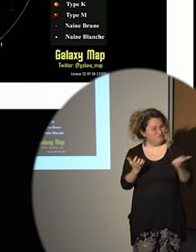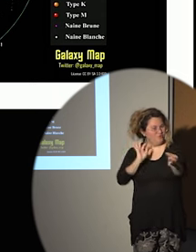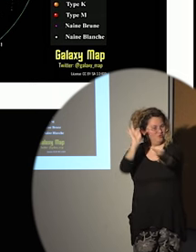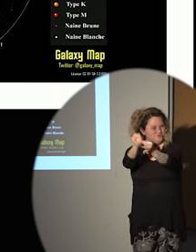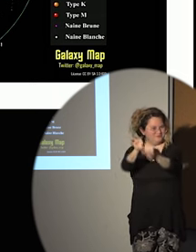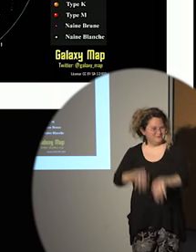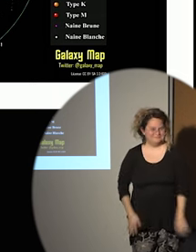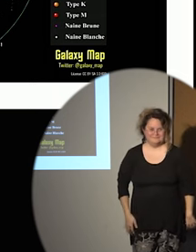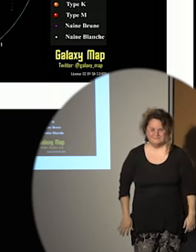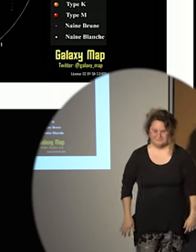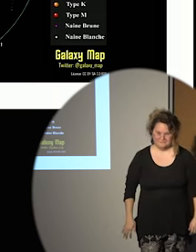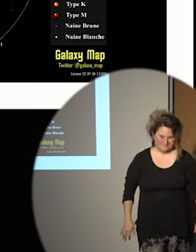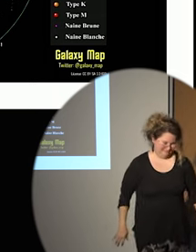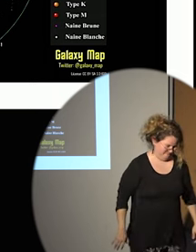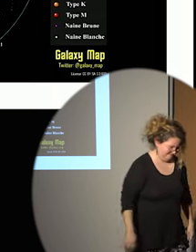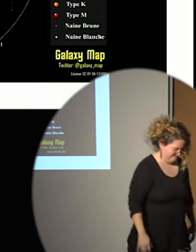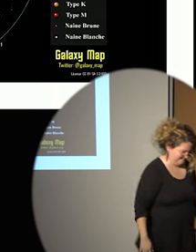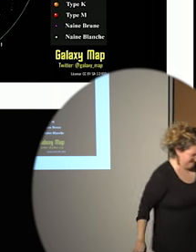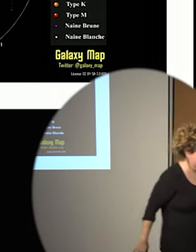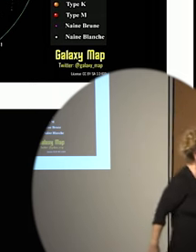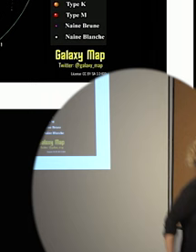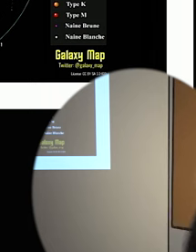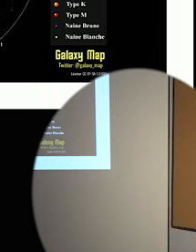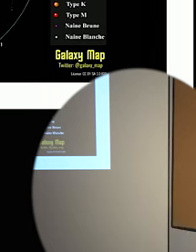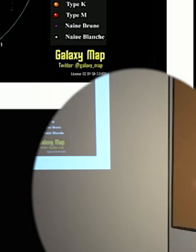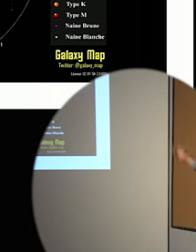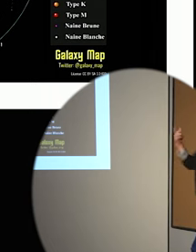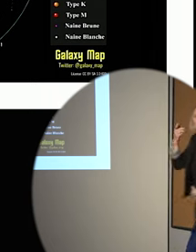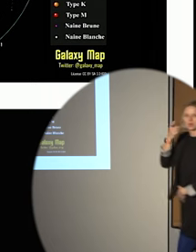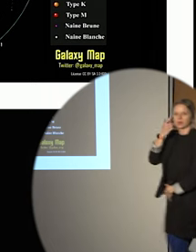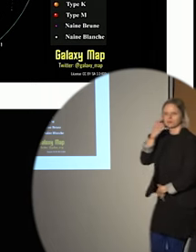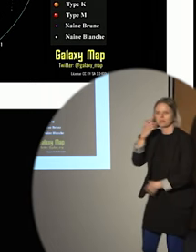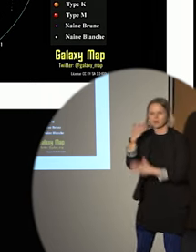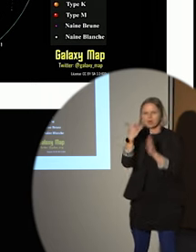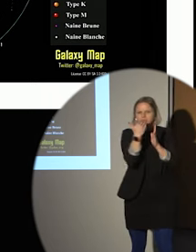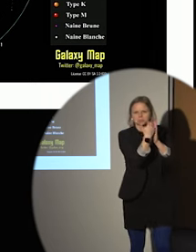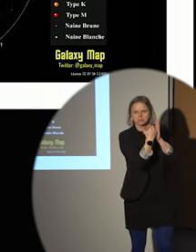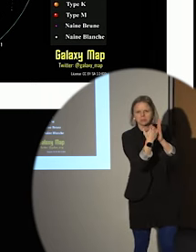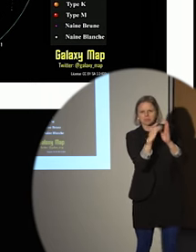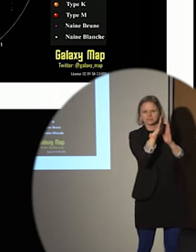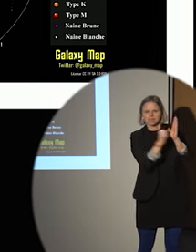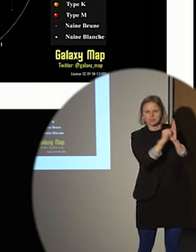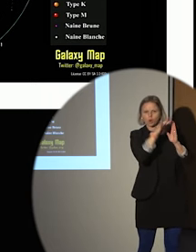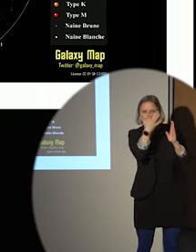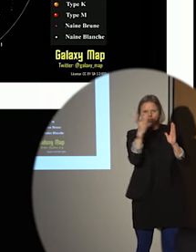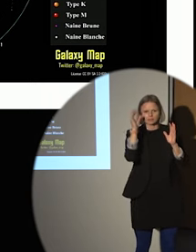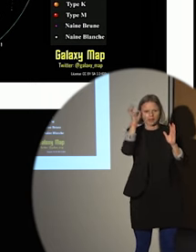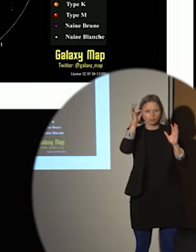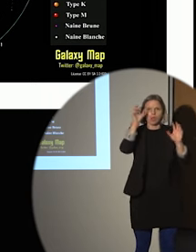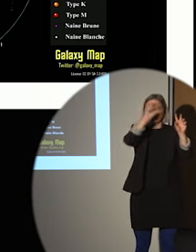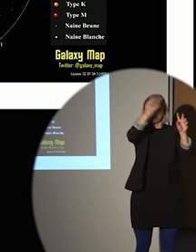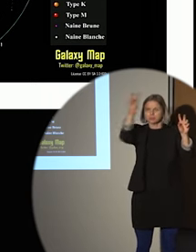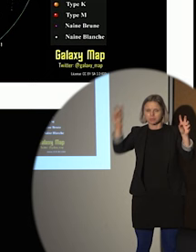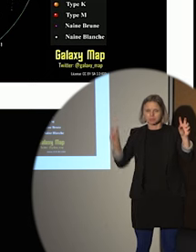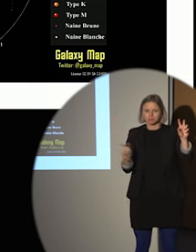Alors, vous voyez aussi qu'il y a plusieurs types d'étoiles. Notre Soleil est une étoile de type G, on en reparlera, qui est une étoile très caractéristique,